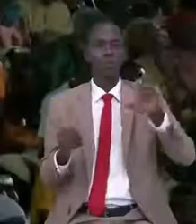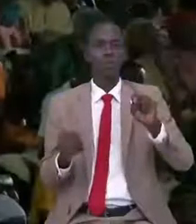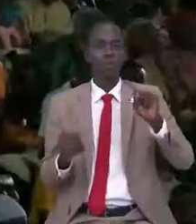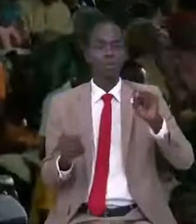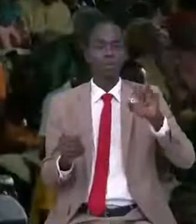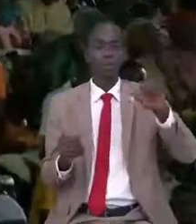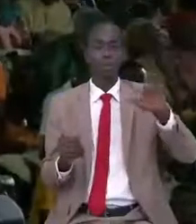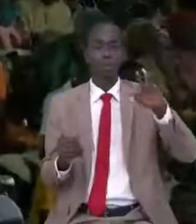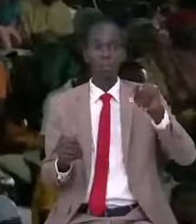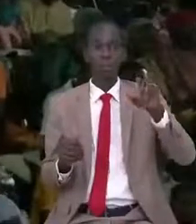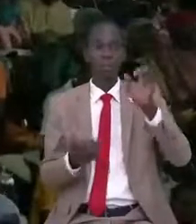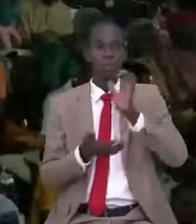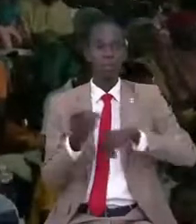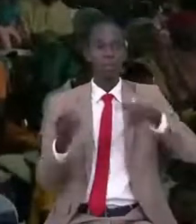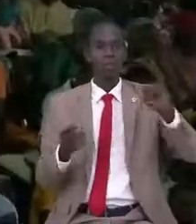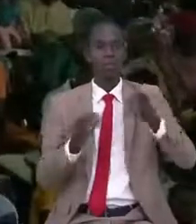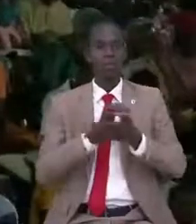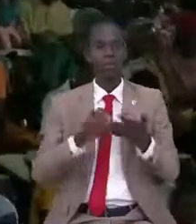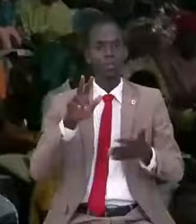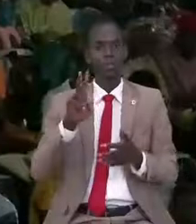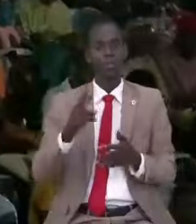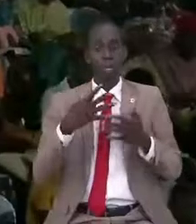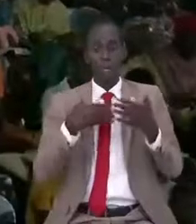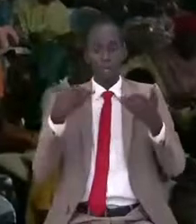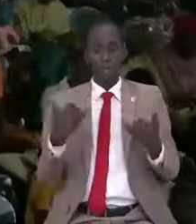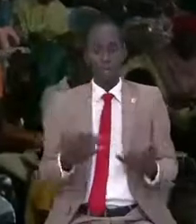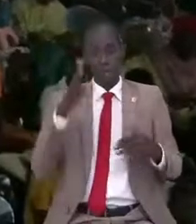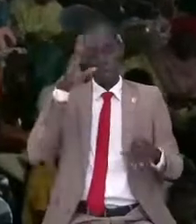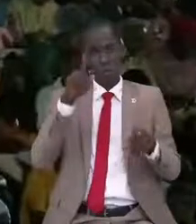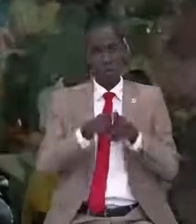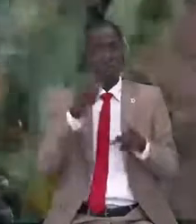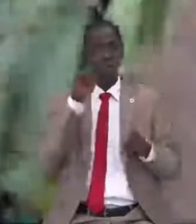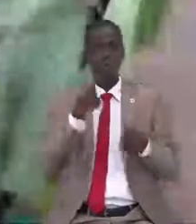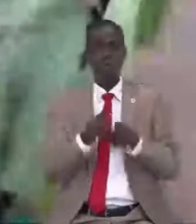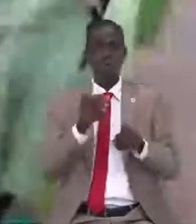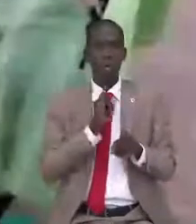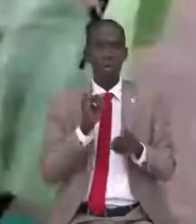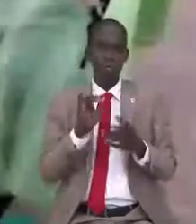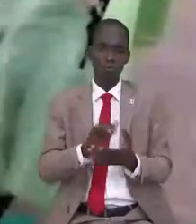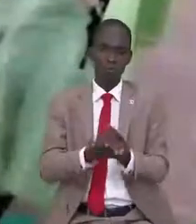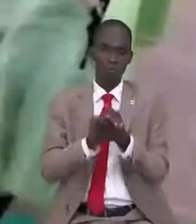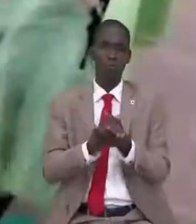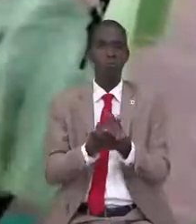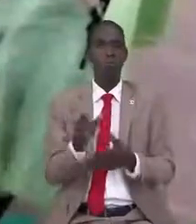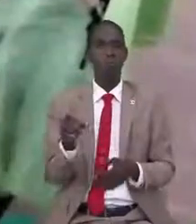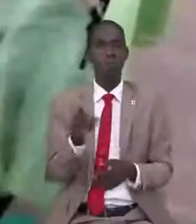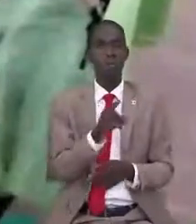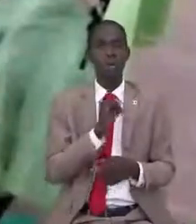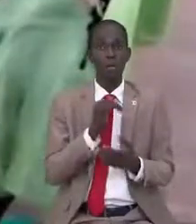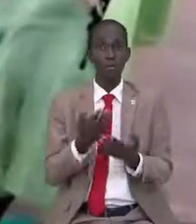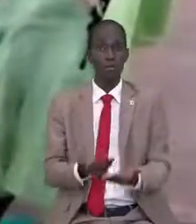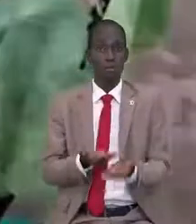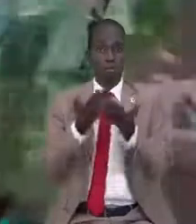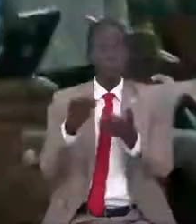32. Et maintenant, je vous recommande à Dieu et à la parole de